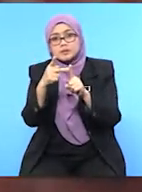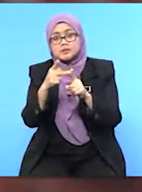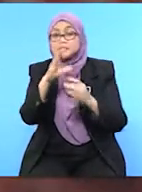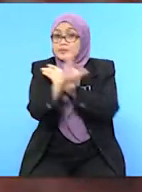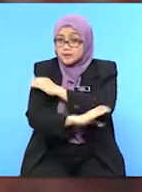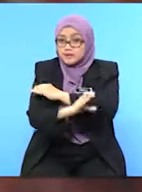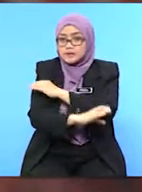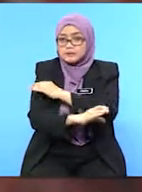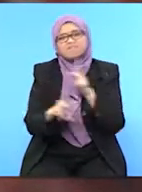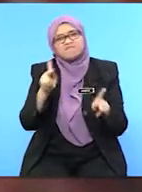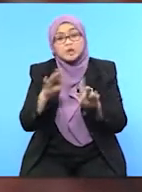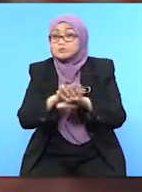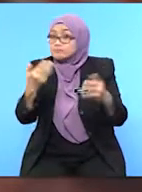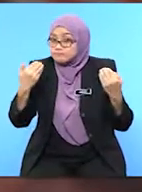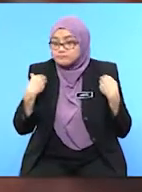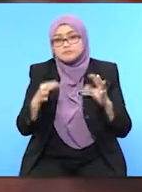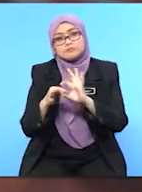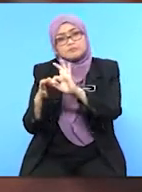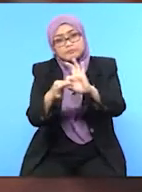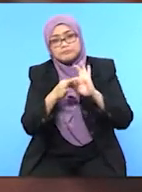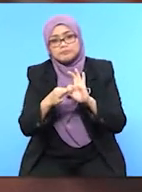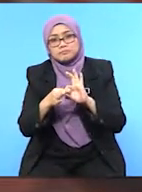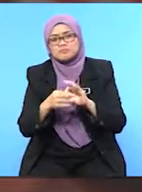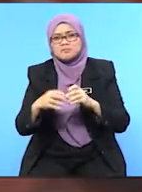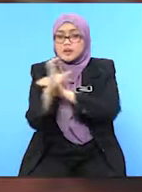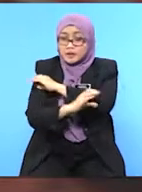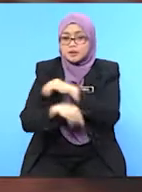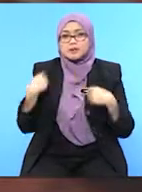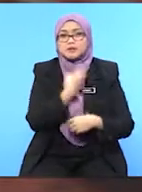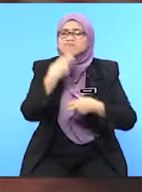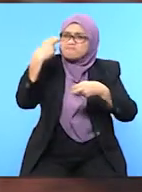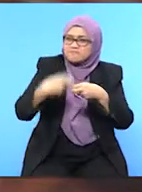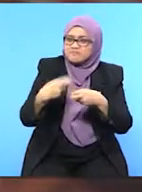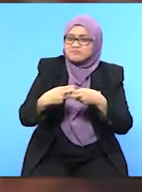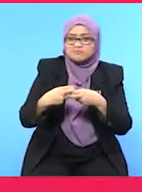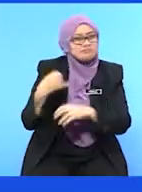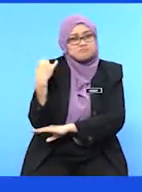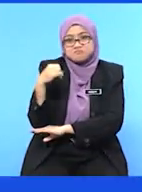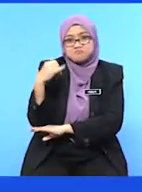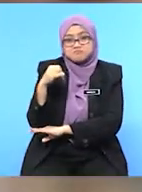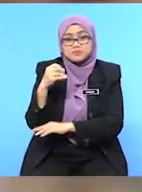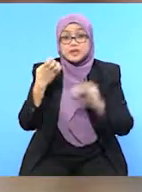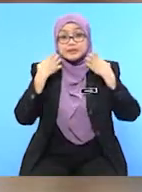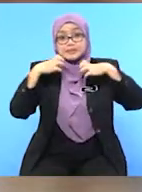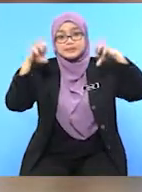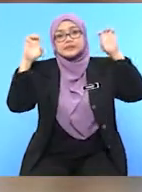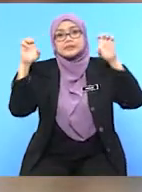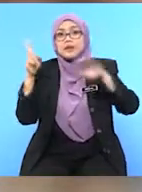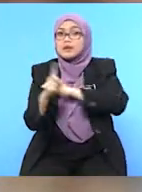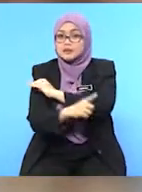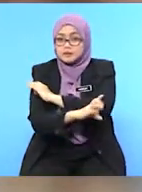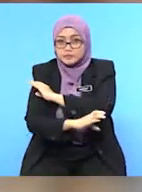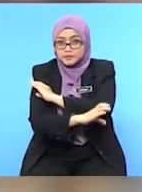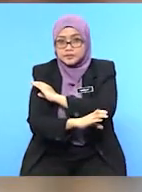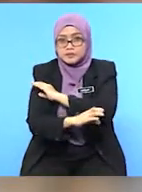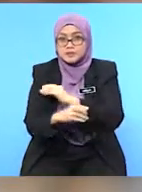jadi tanpa perpaduan negara kita akan suka menjadi sebuah negara maju dan Gemilang di mata dunia Jadi figur Hana